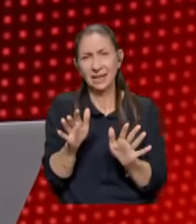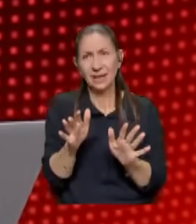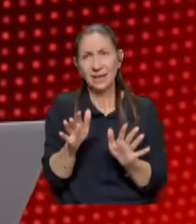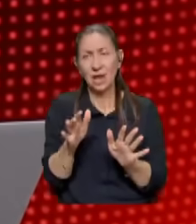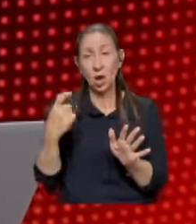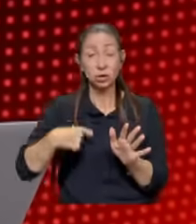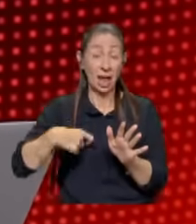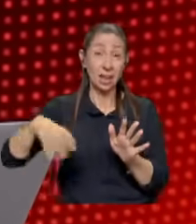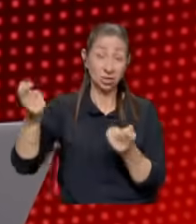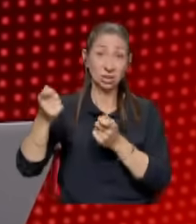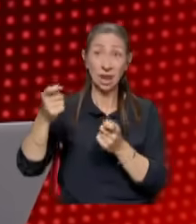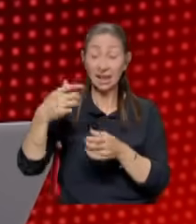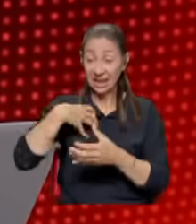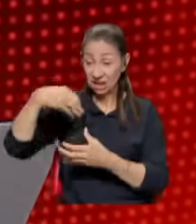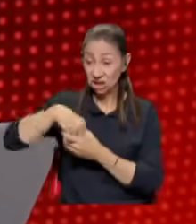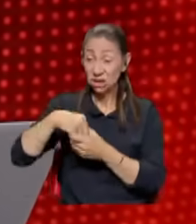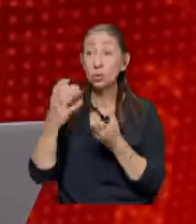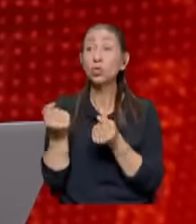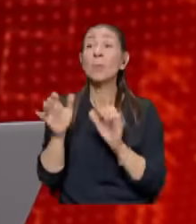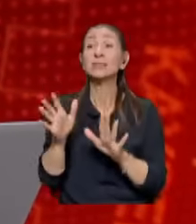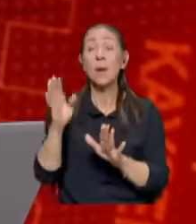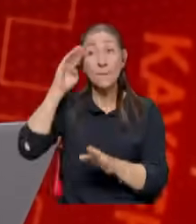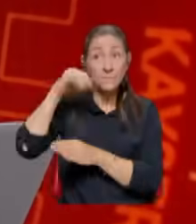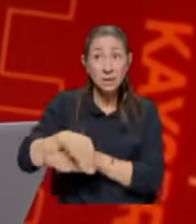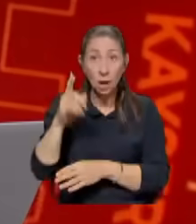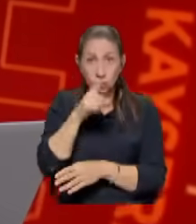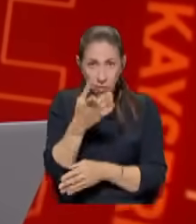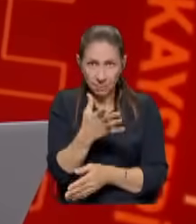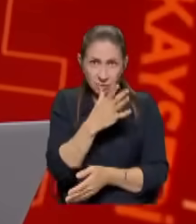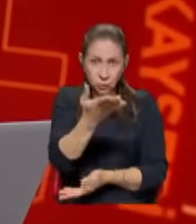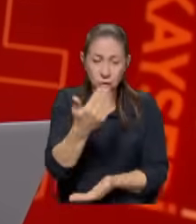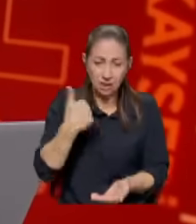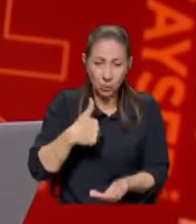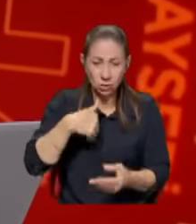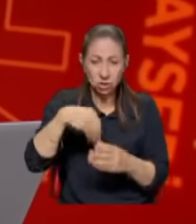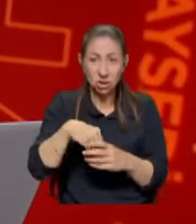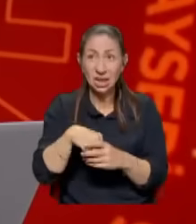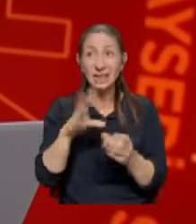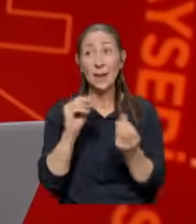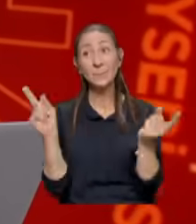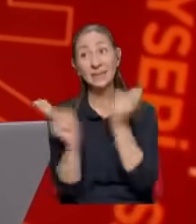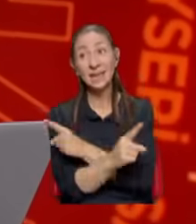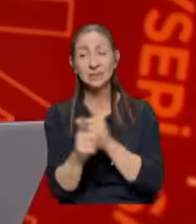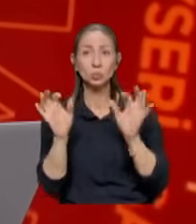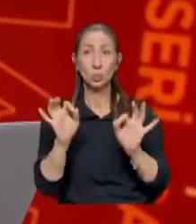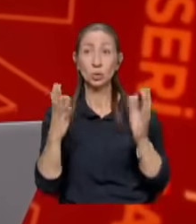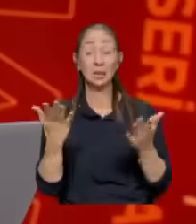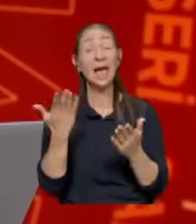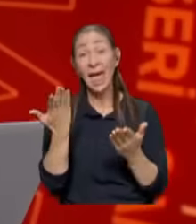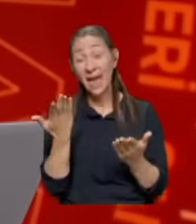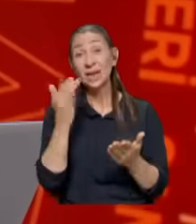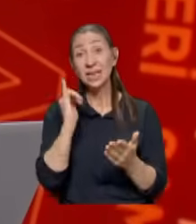göstersin özel sektör bünyesinde tutmaz. Batar yoksa da ondan biliyorsunuz. Kamu içinse tam tersi mümkün eğer